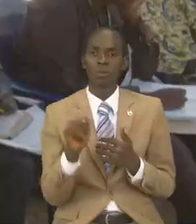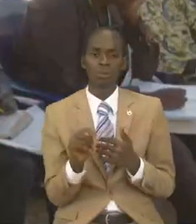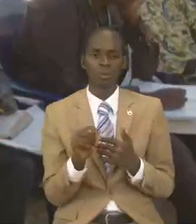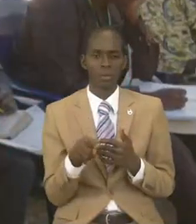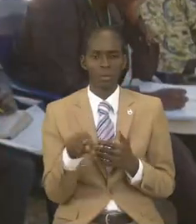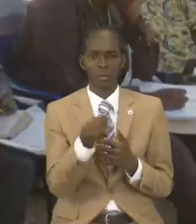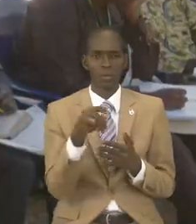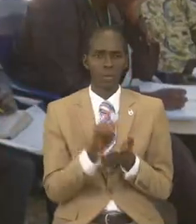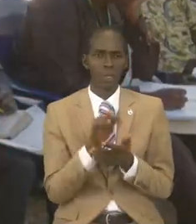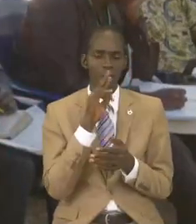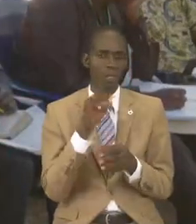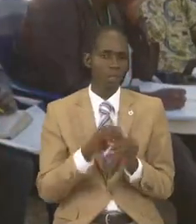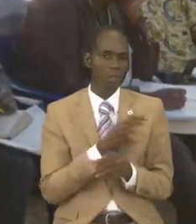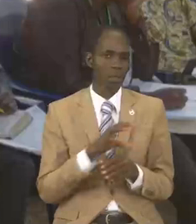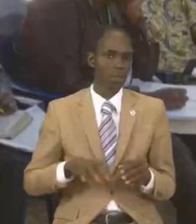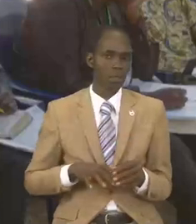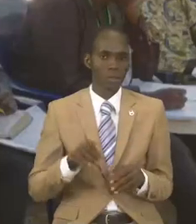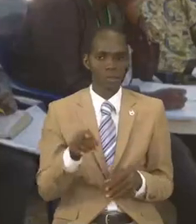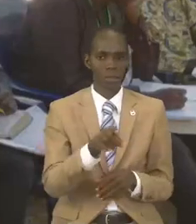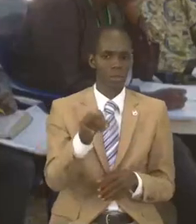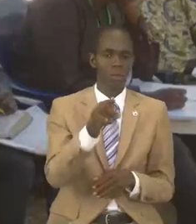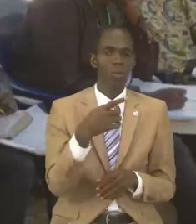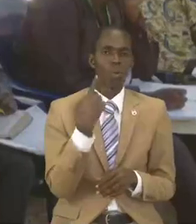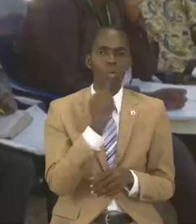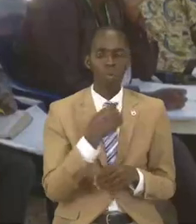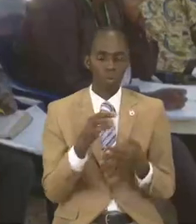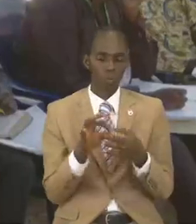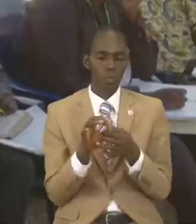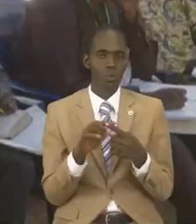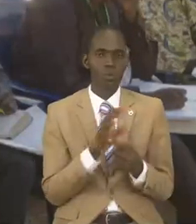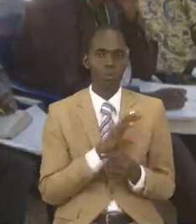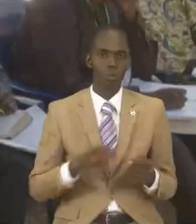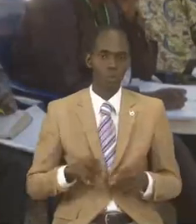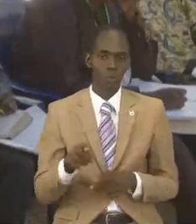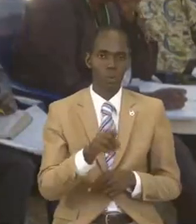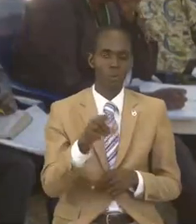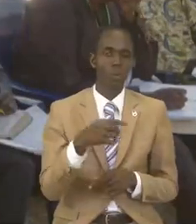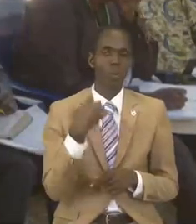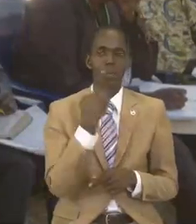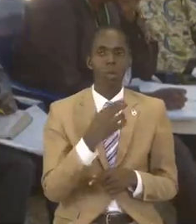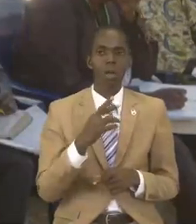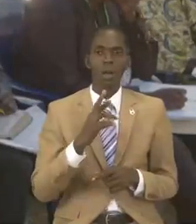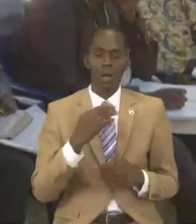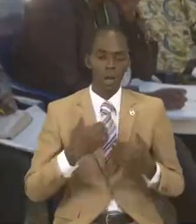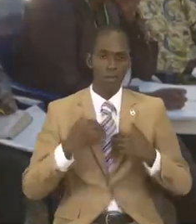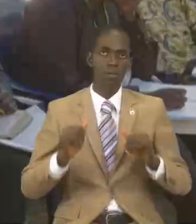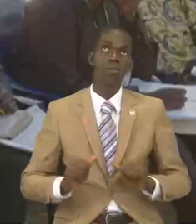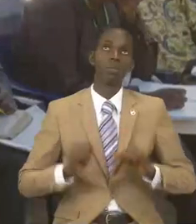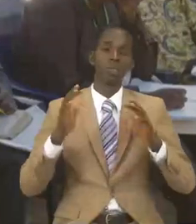Ceux qui sont à Christ, ceux qui appartiennent à Christ, ceux qui ont donné leur